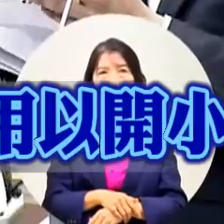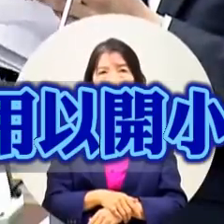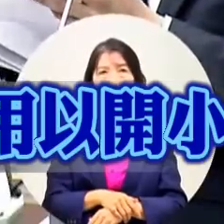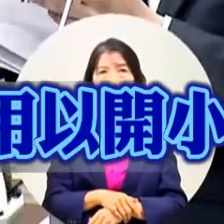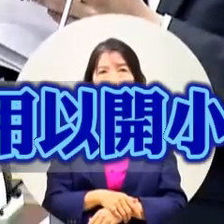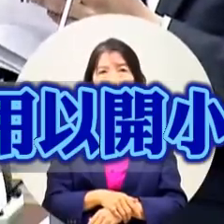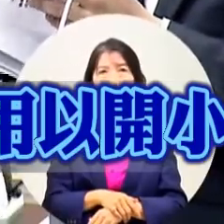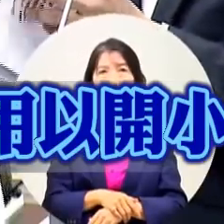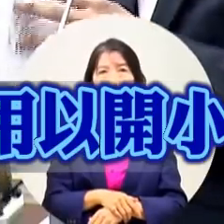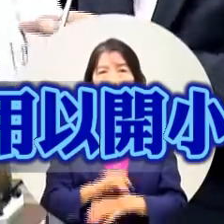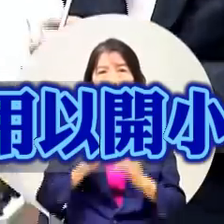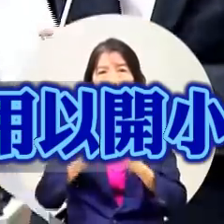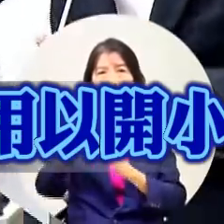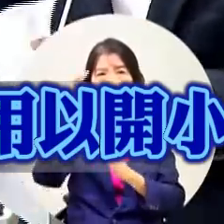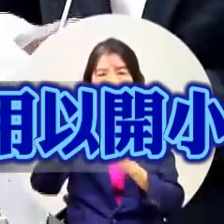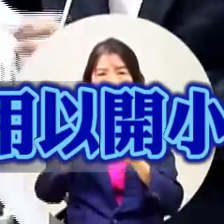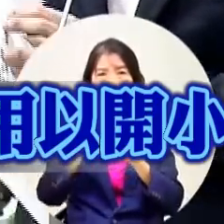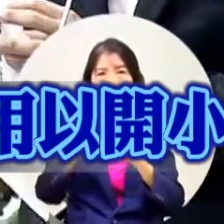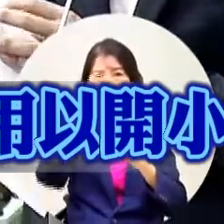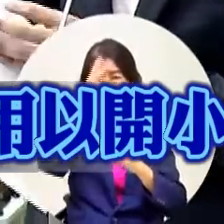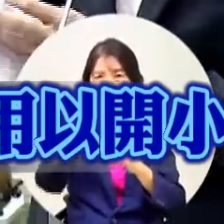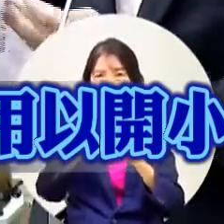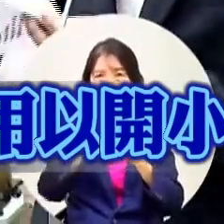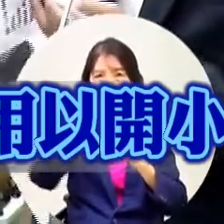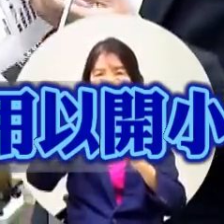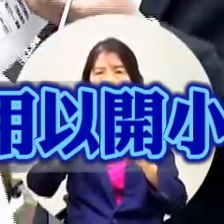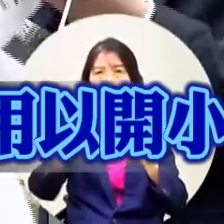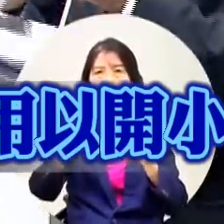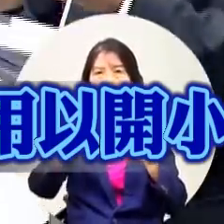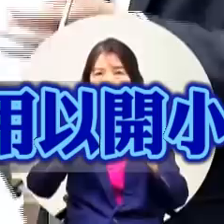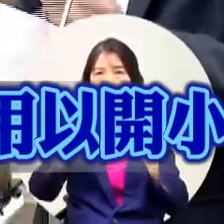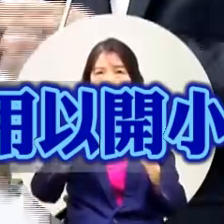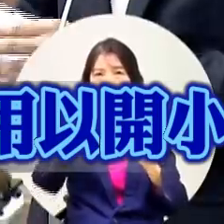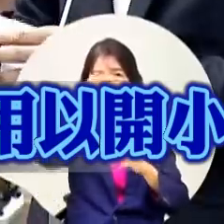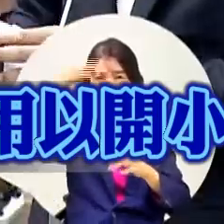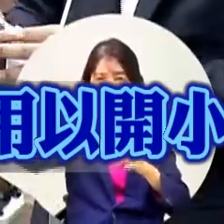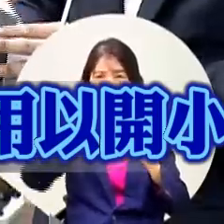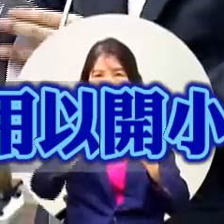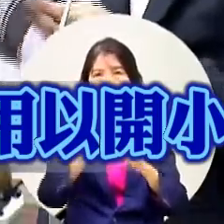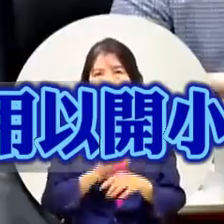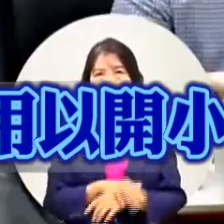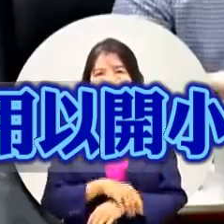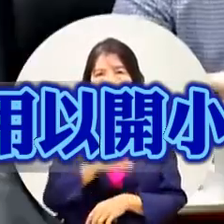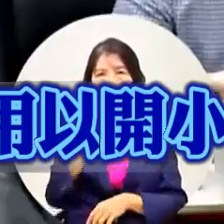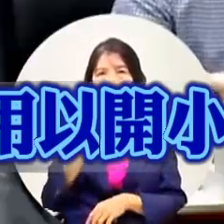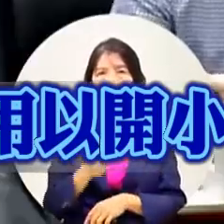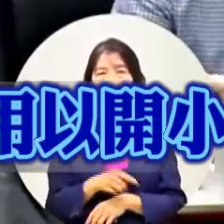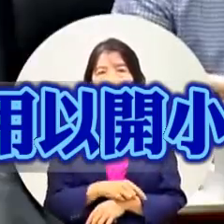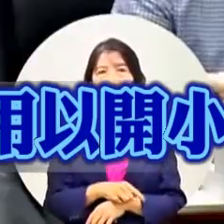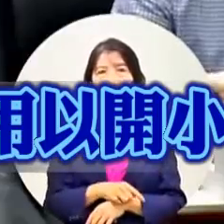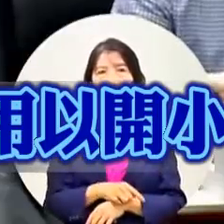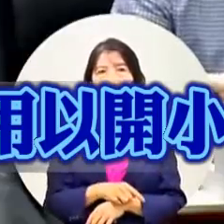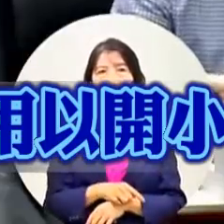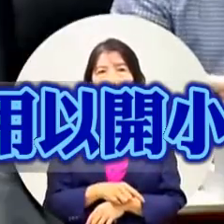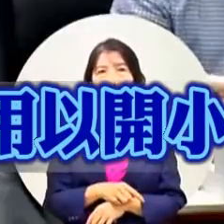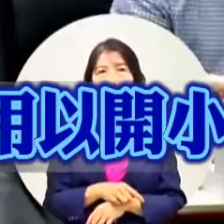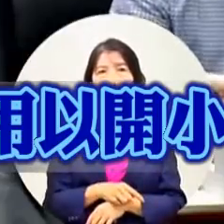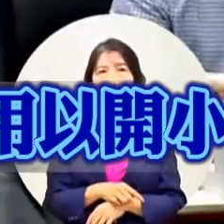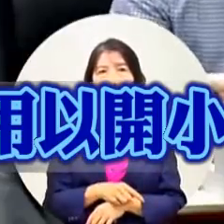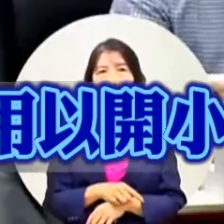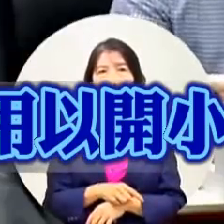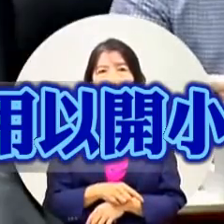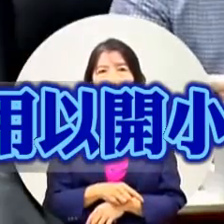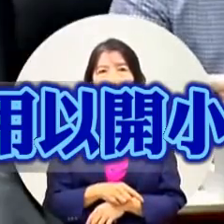请民政局曹局长回答。 局长，凤山区。好，再来，我们看。 你家己问题答得